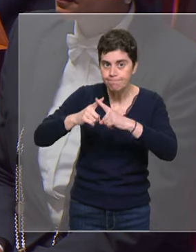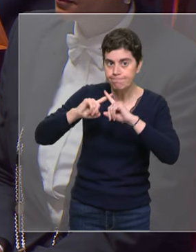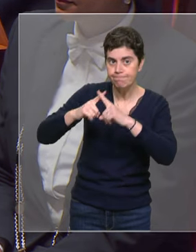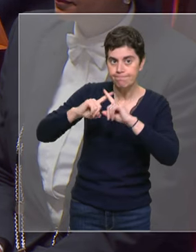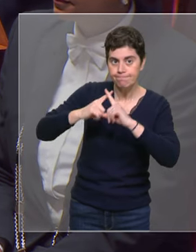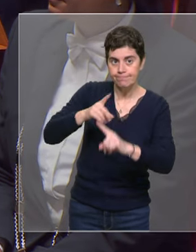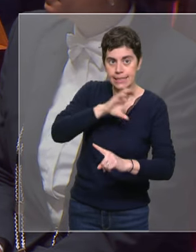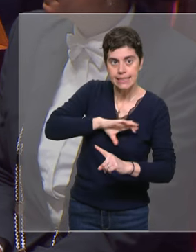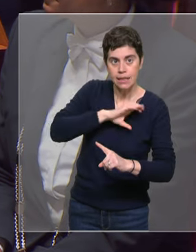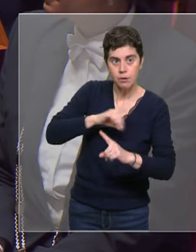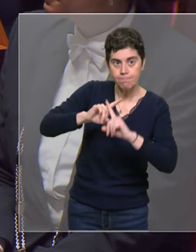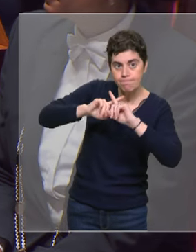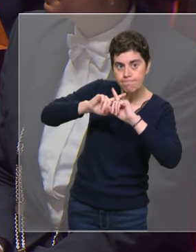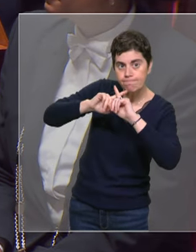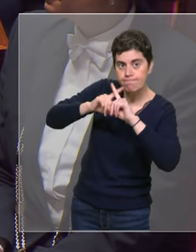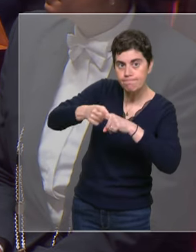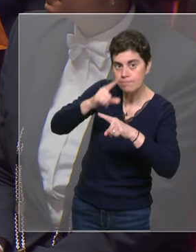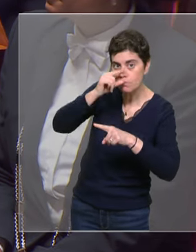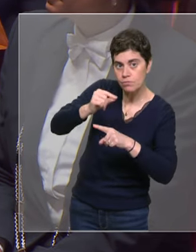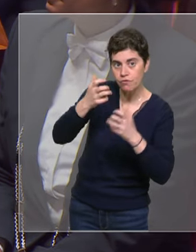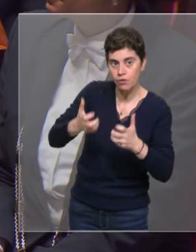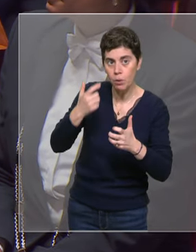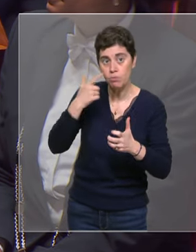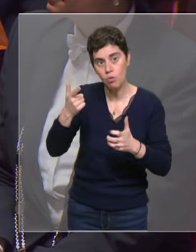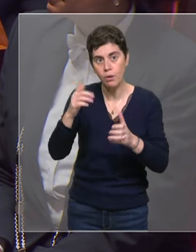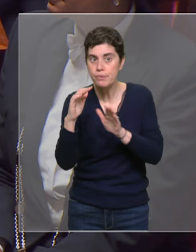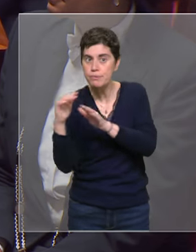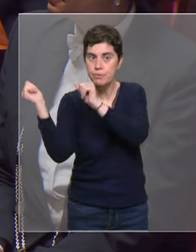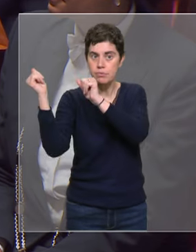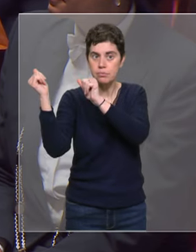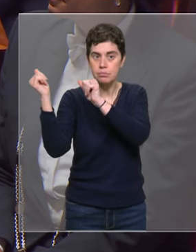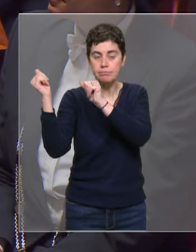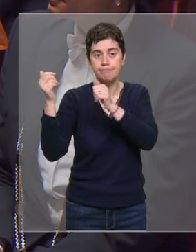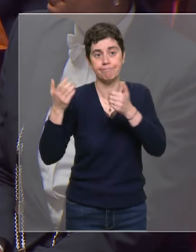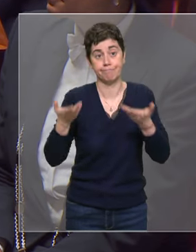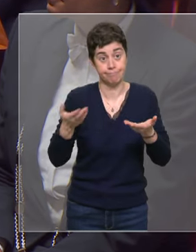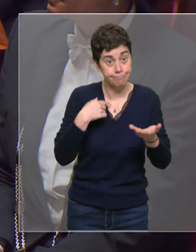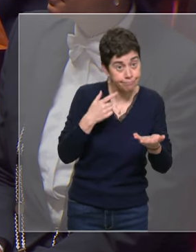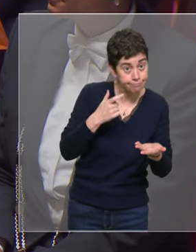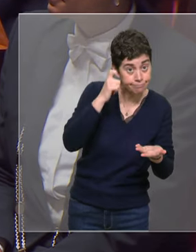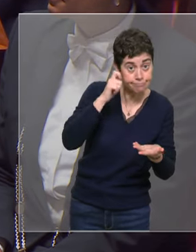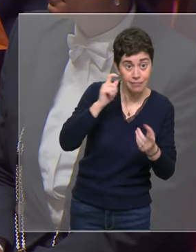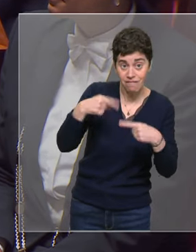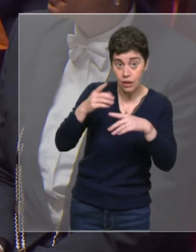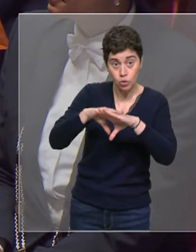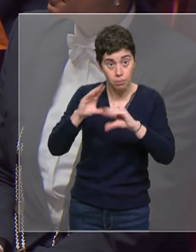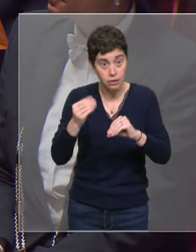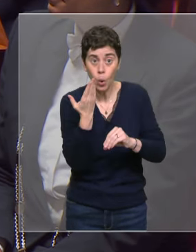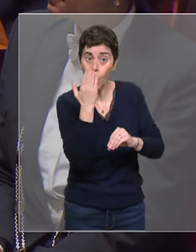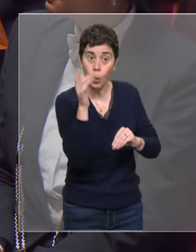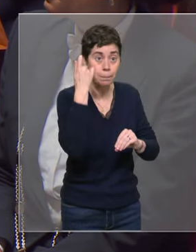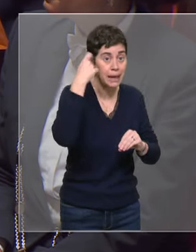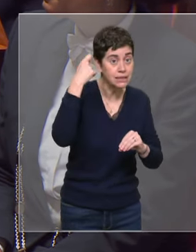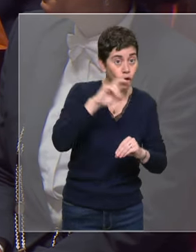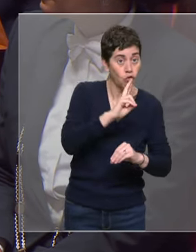convaincre Vladimir Poutine de renoncer à ses plans. Il s'est rendu sur place, d'autres chefs d'État européens